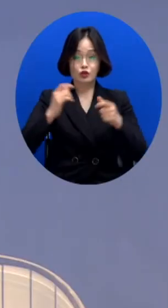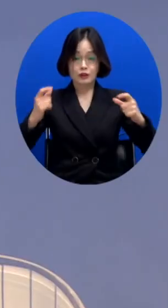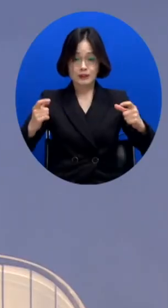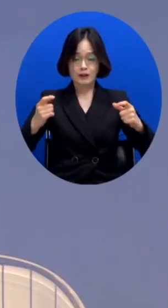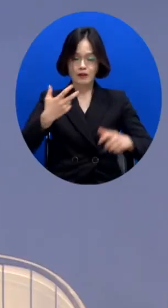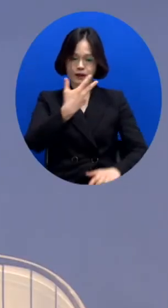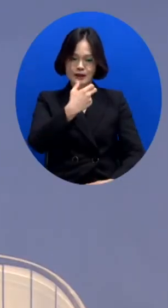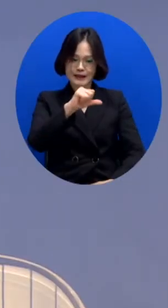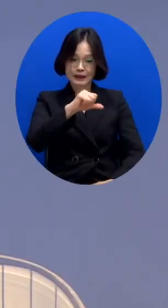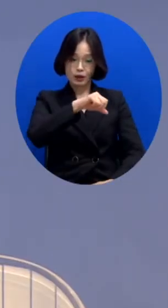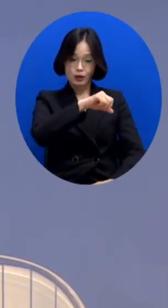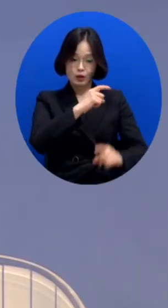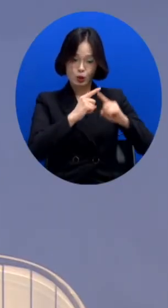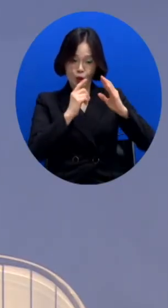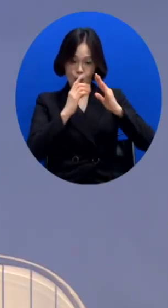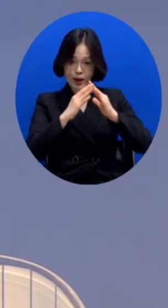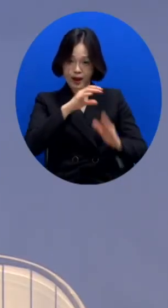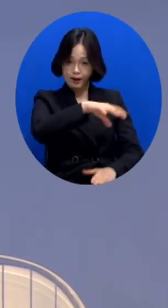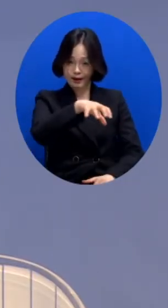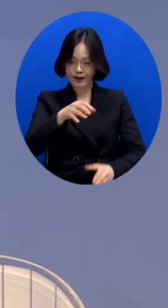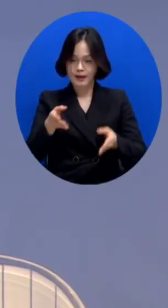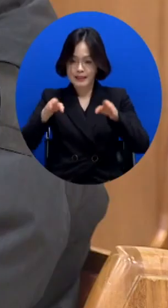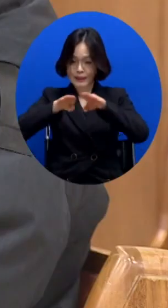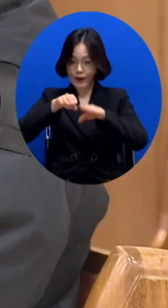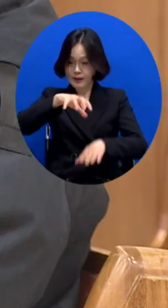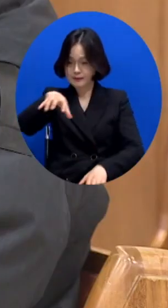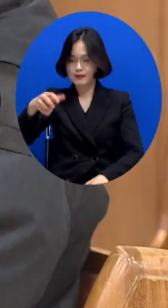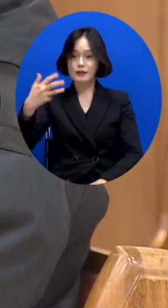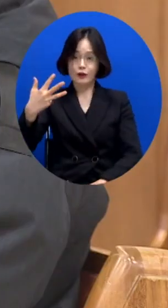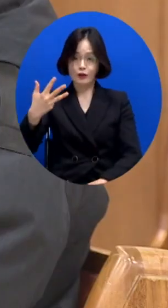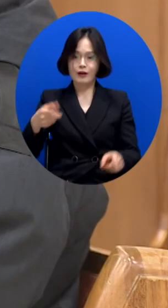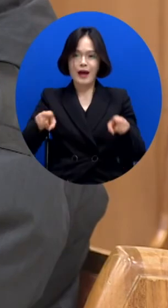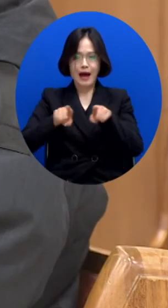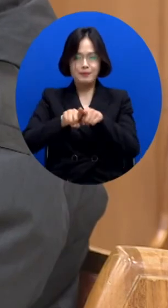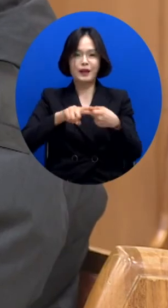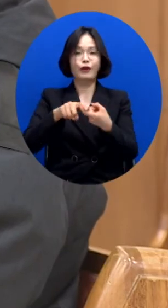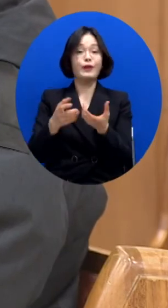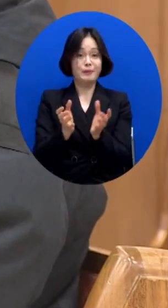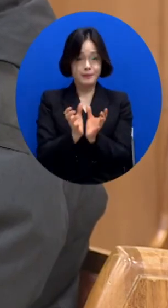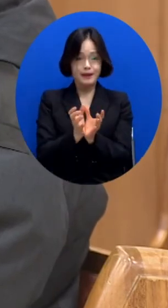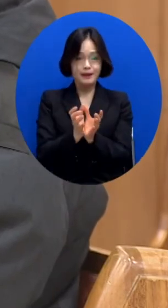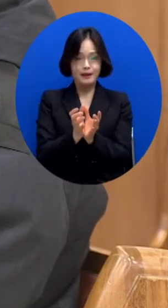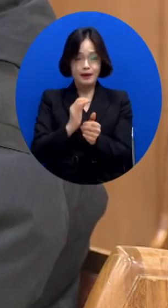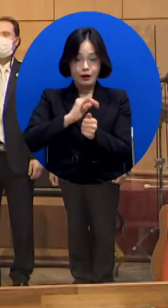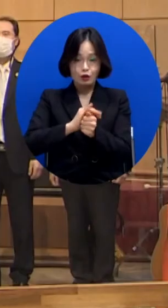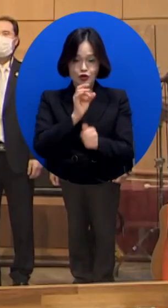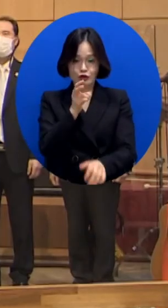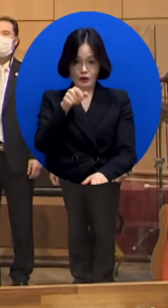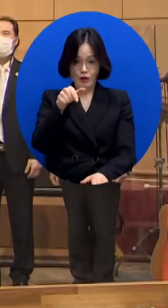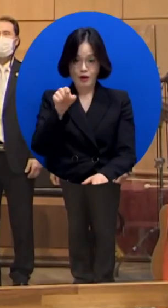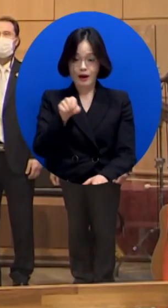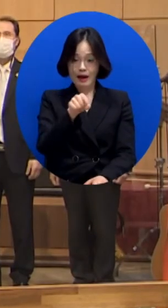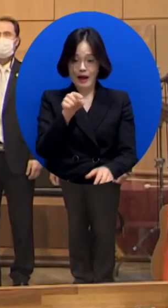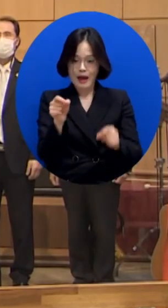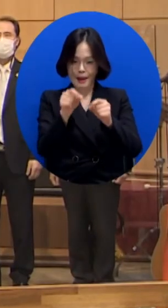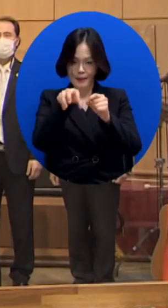75개 교회와 8개 기관의 연합체인 경주시 기독교연합회는 경주역 앞 성탄트리